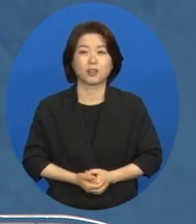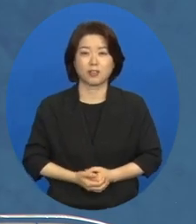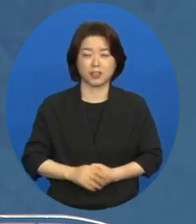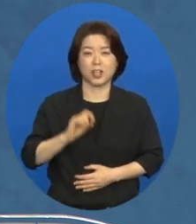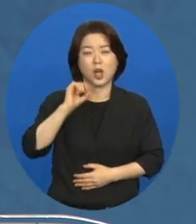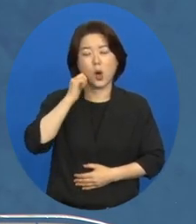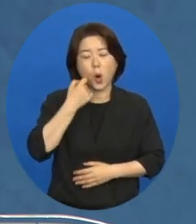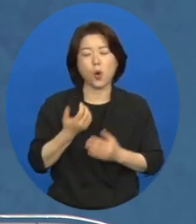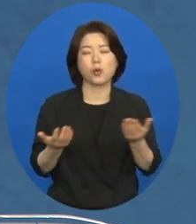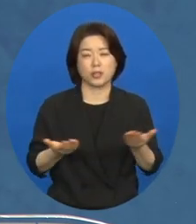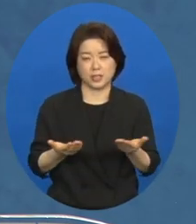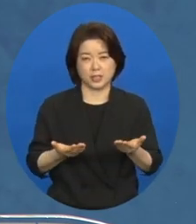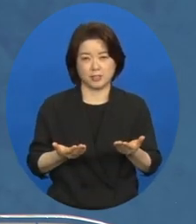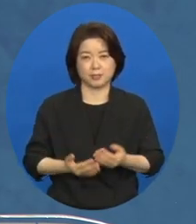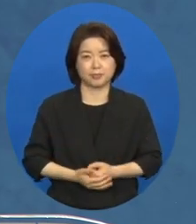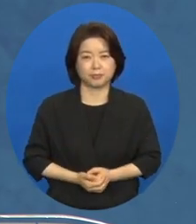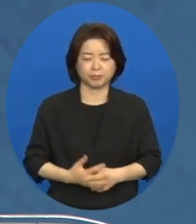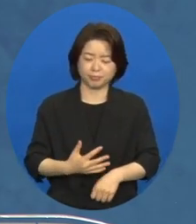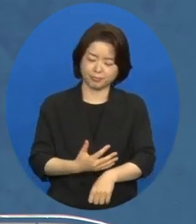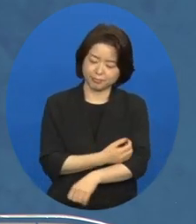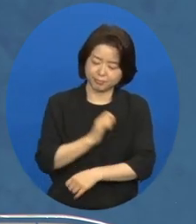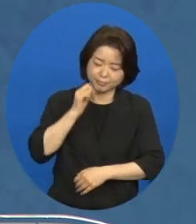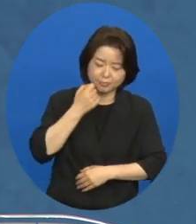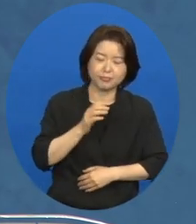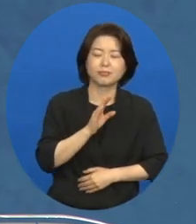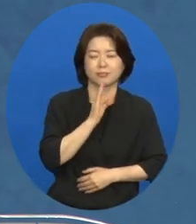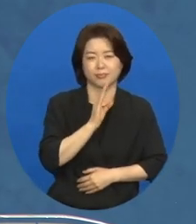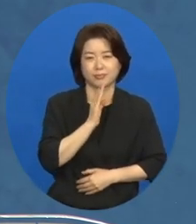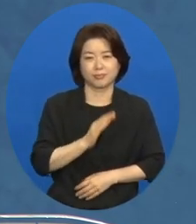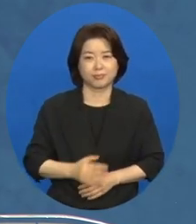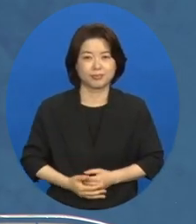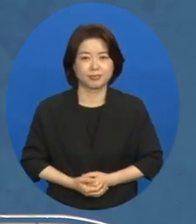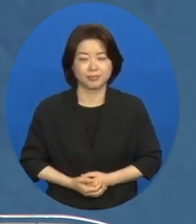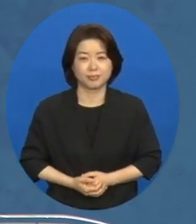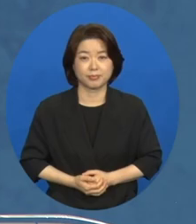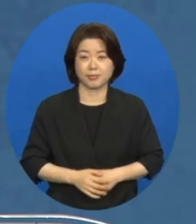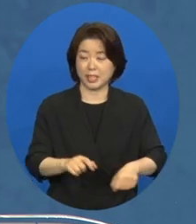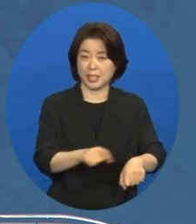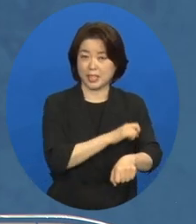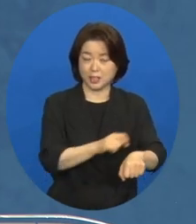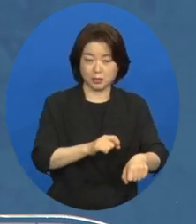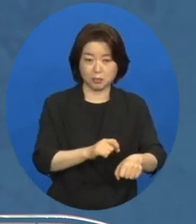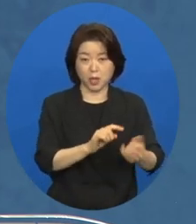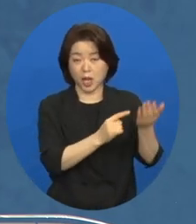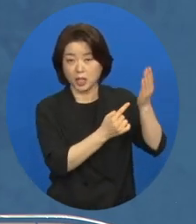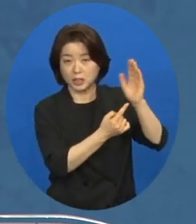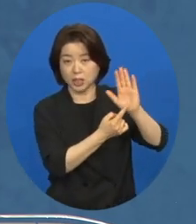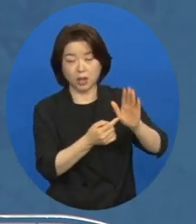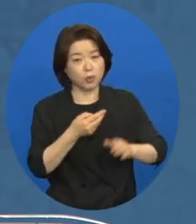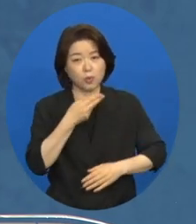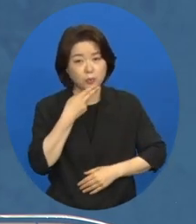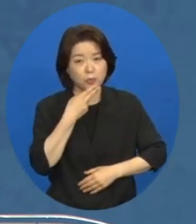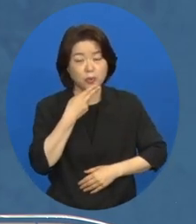어려운 일이죠. 굉장히 어려운 일입니다. 특별한 징조가 있었던 것도 아니고,